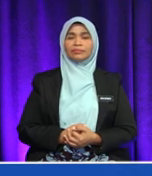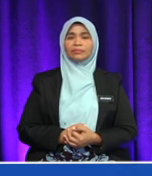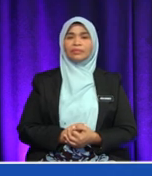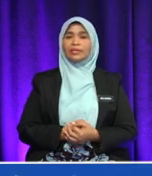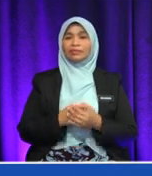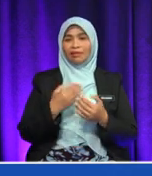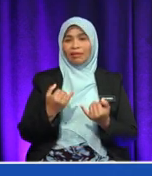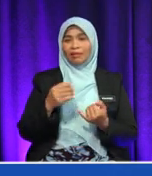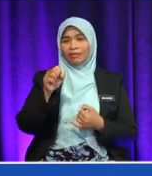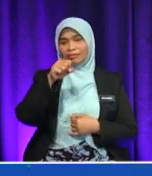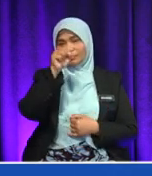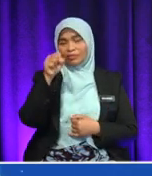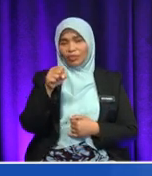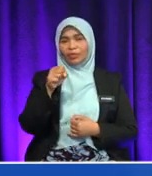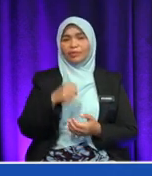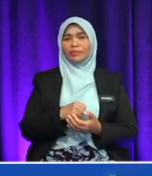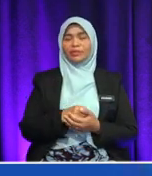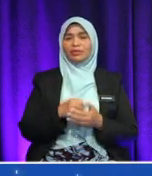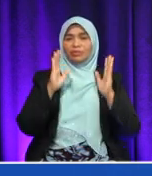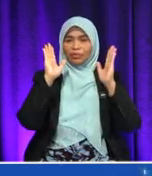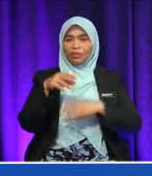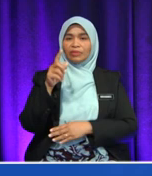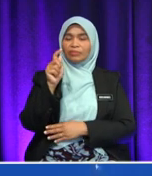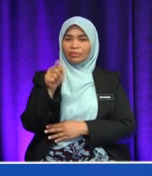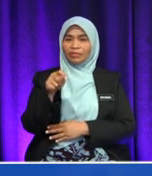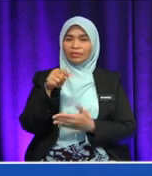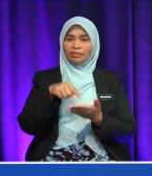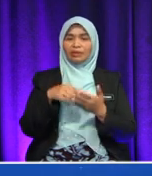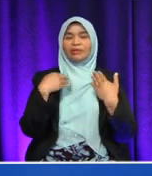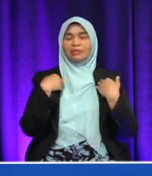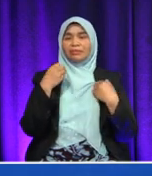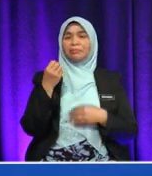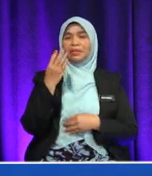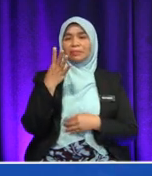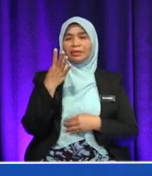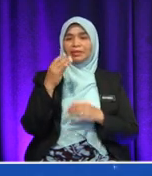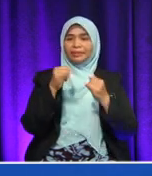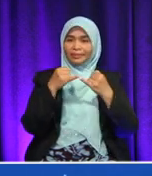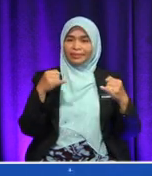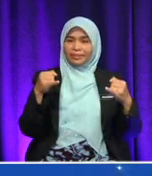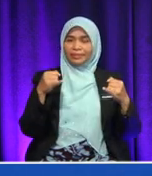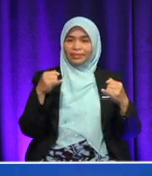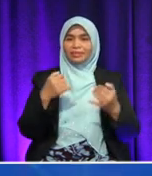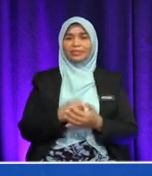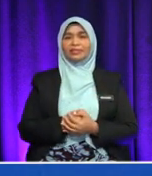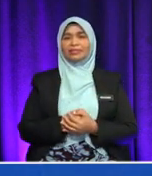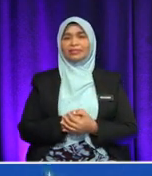salat Sunnah Tasbih nih kita buat ada Bapak jenis ada dua apa nih